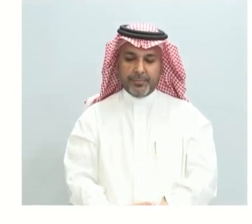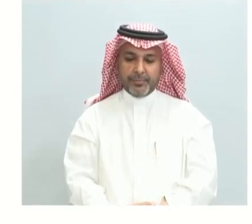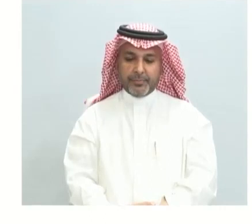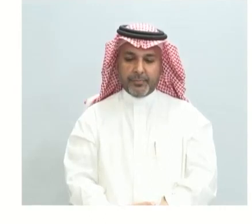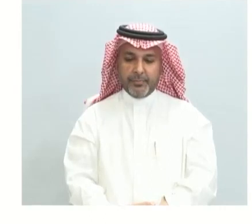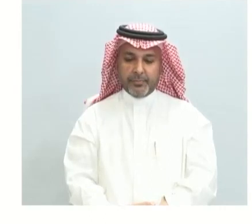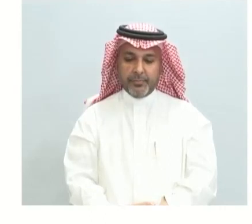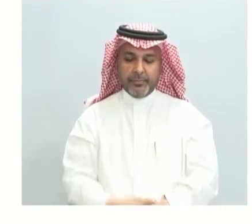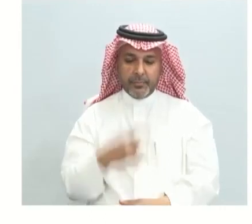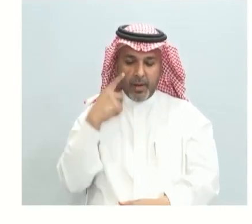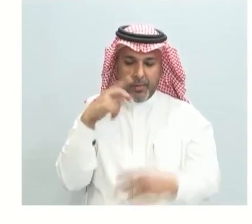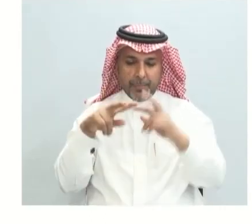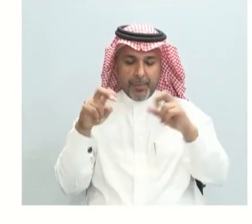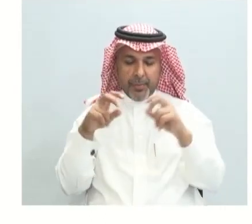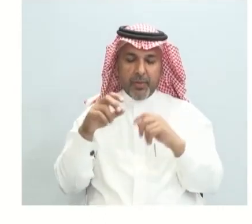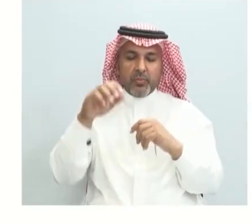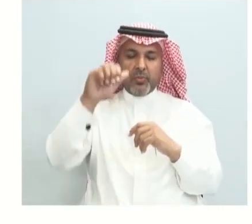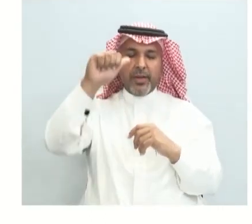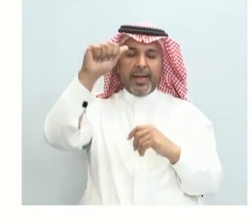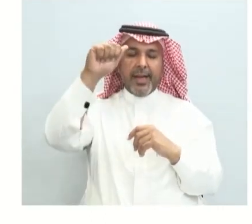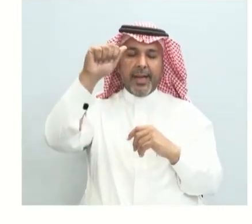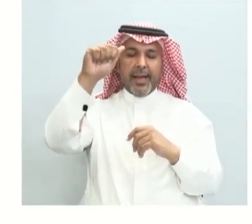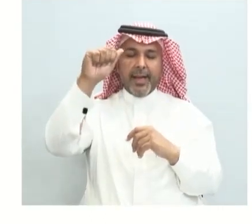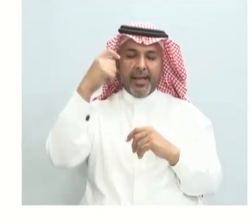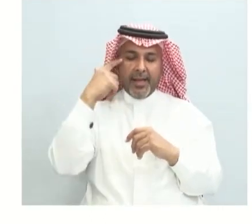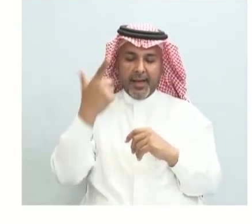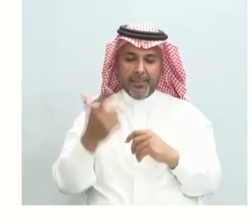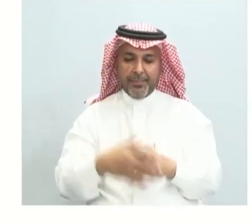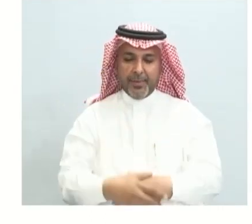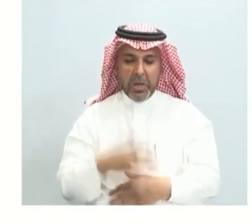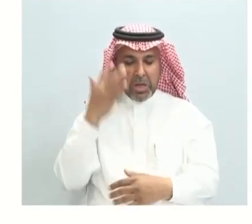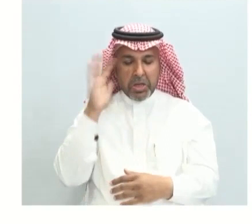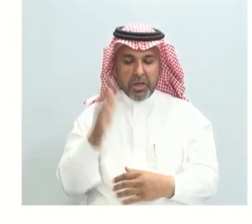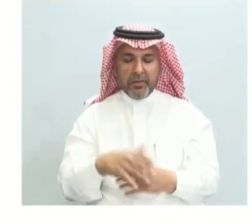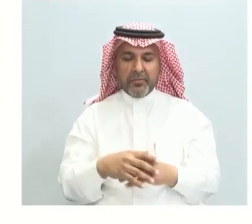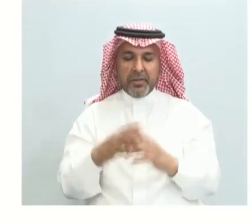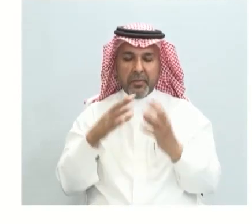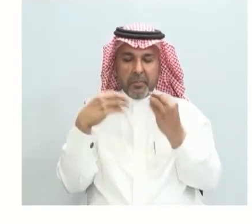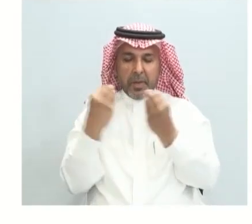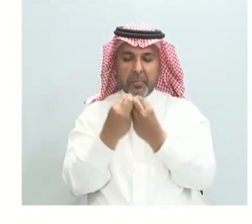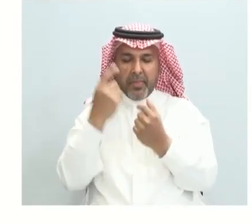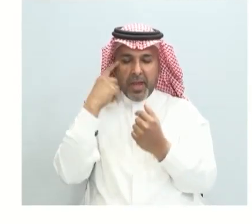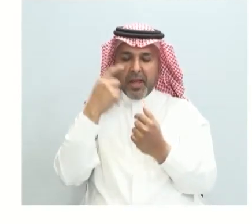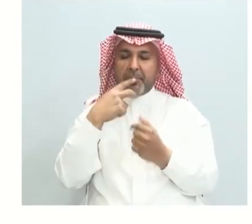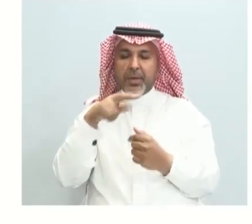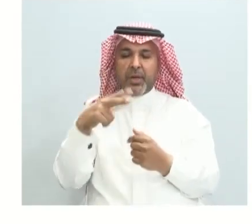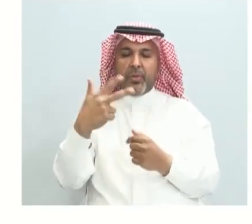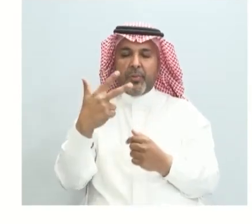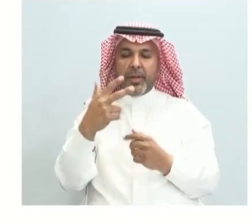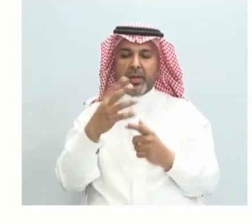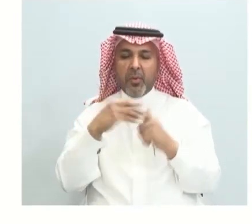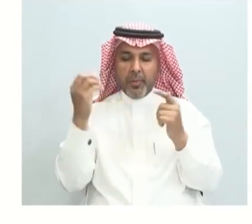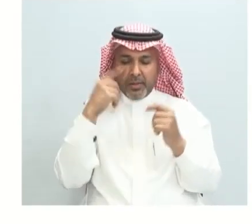الزاويه سي فانت مباشره تقدر تطلع الزاويه اي فبالتالي بتقول والله مجموع زوايا المثلث 180